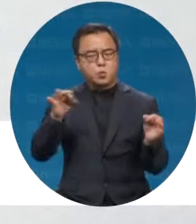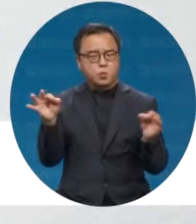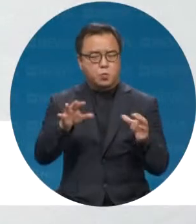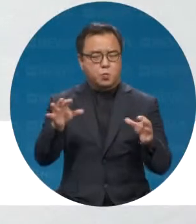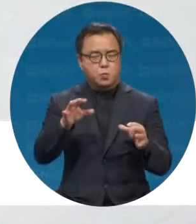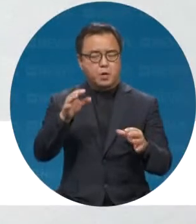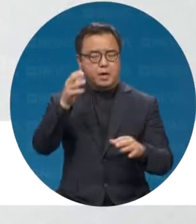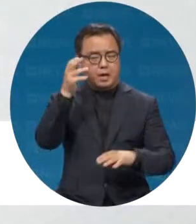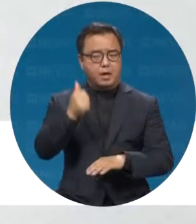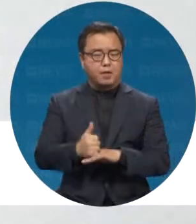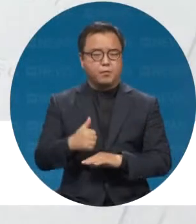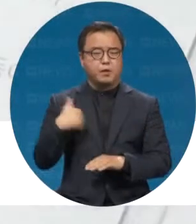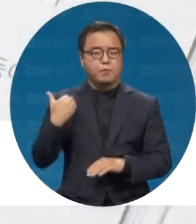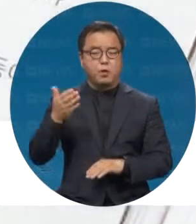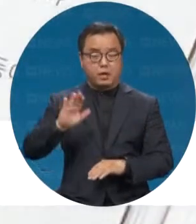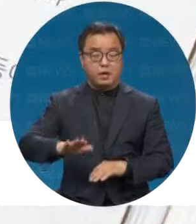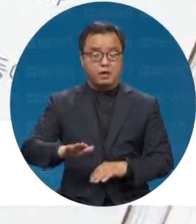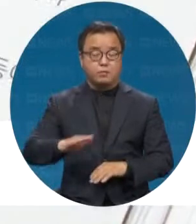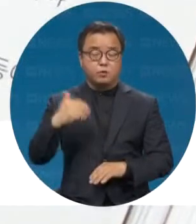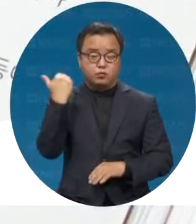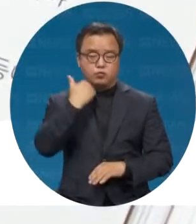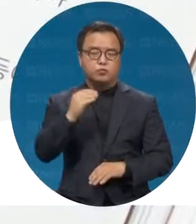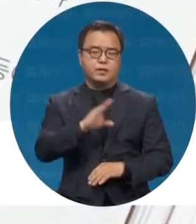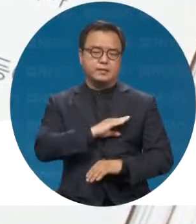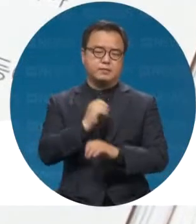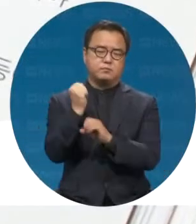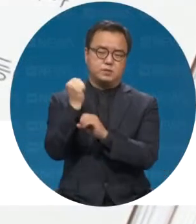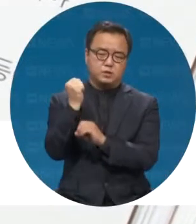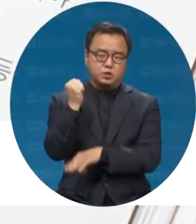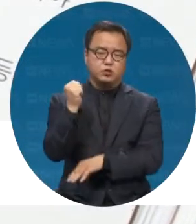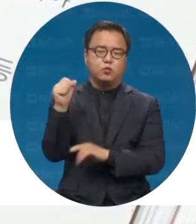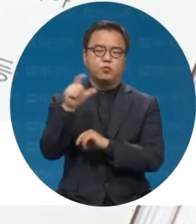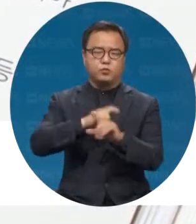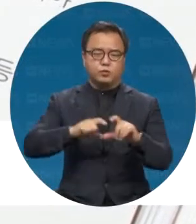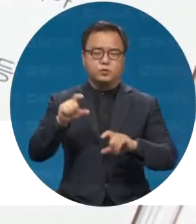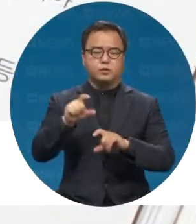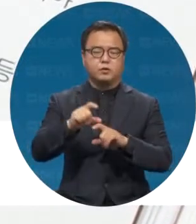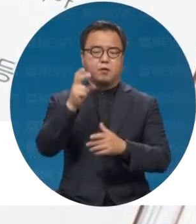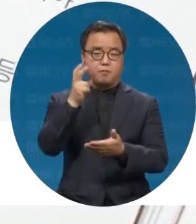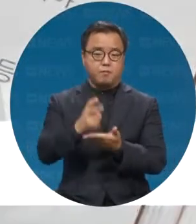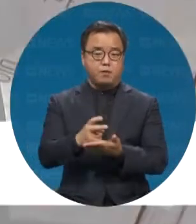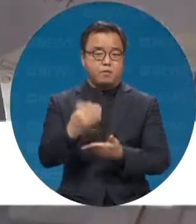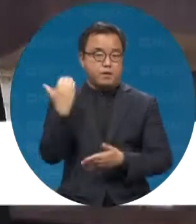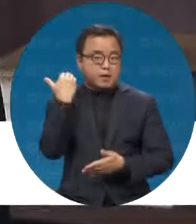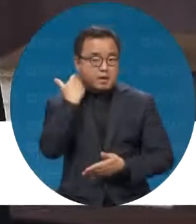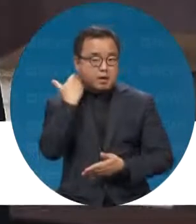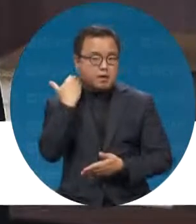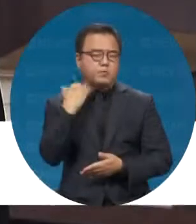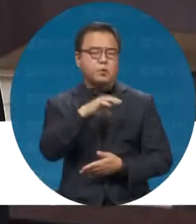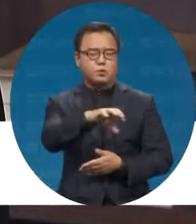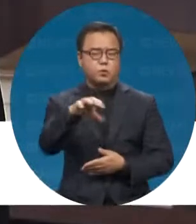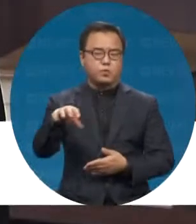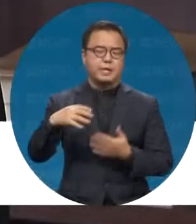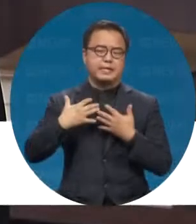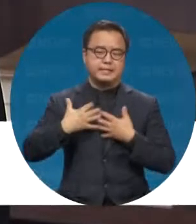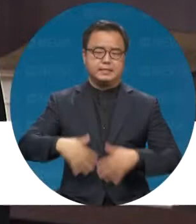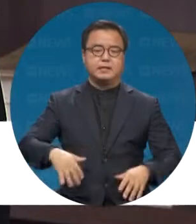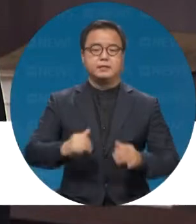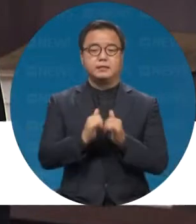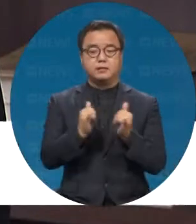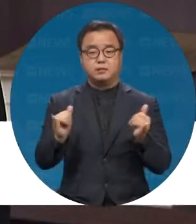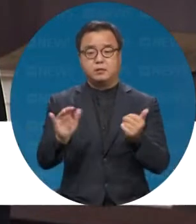그렇지만 누군가의 이름이 어쨌든 바탕이 되어서 조금씩 법의 공백에 있는 그런 약자들을